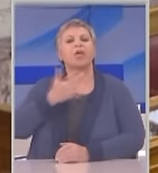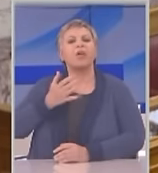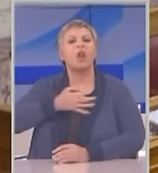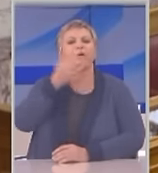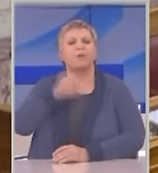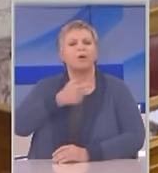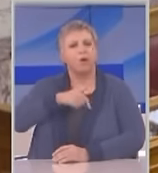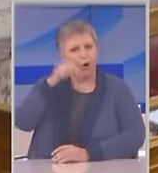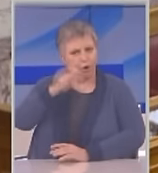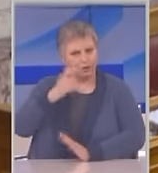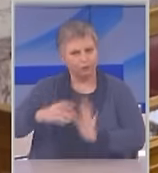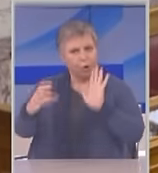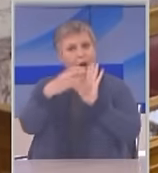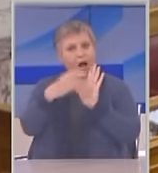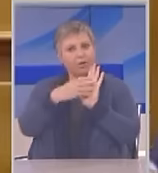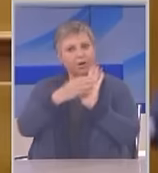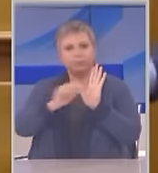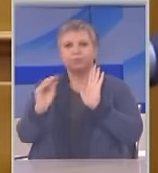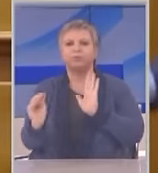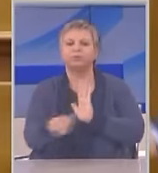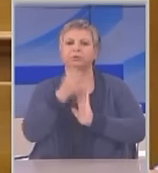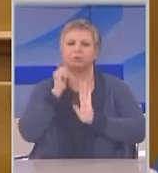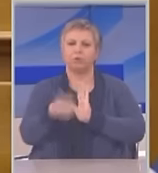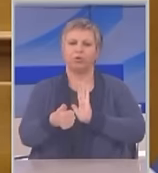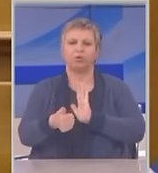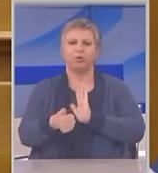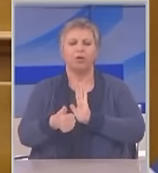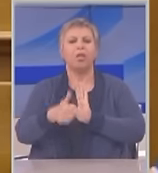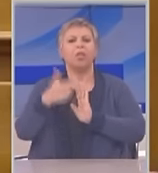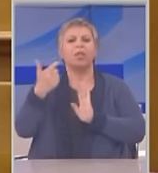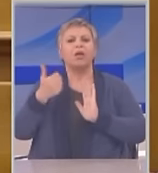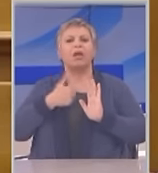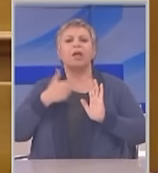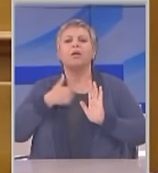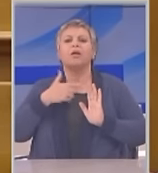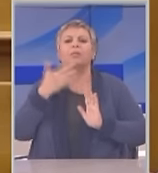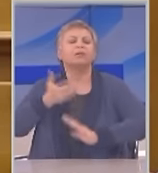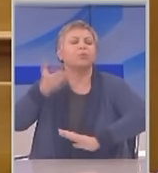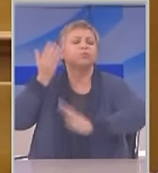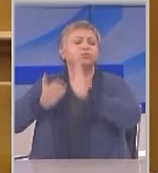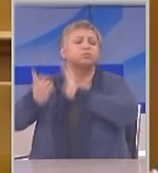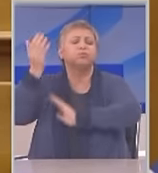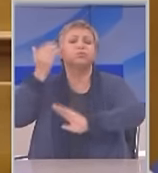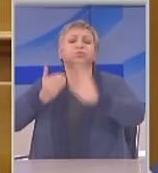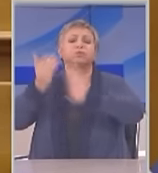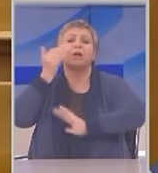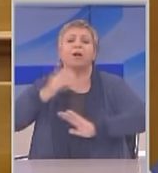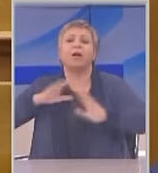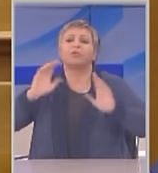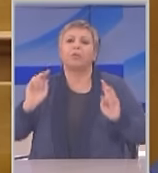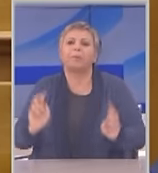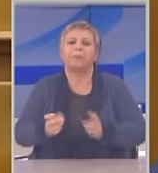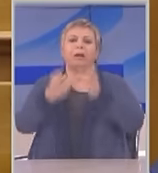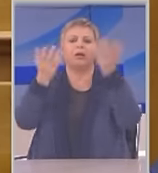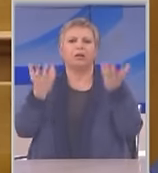από παρθενογένεση. Ούτε το βρήκαμε γραμμένο στην πέτρα του Μωυσή με τις 10 εντολές. Κάπως